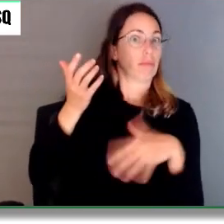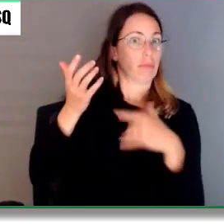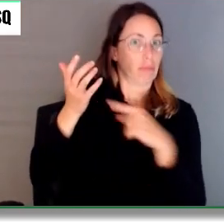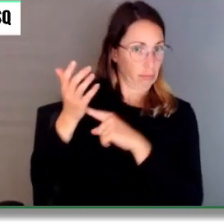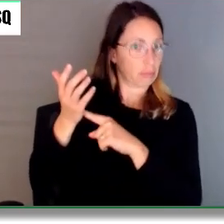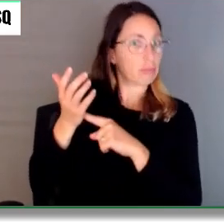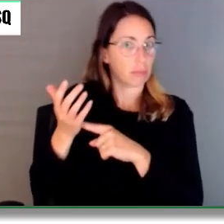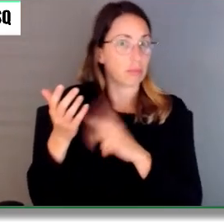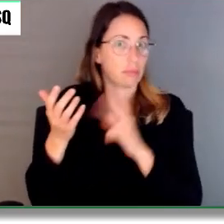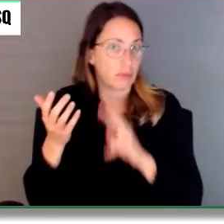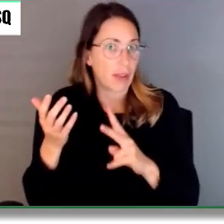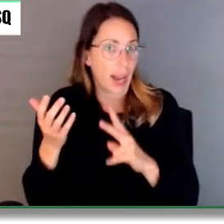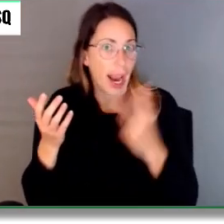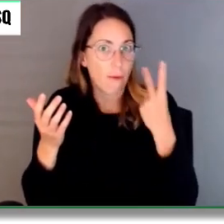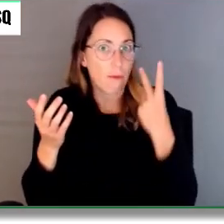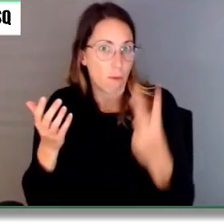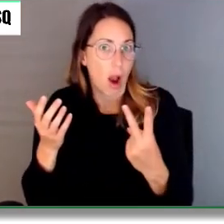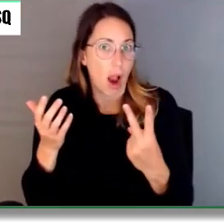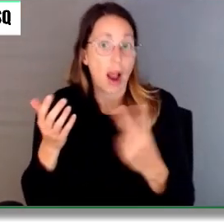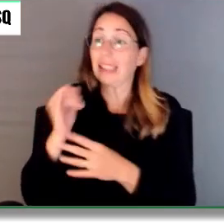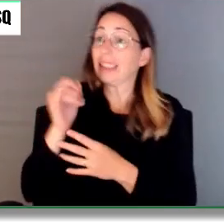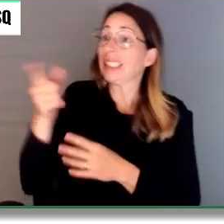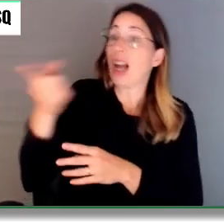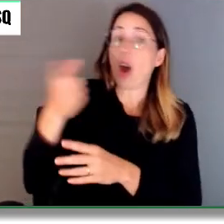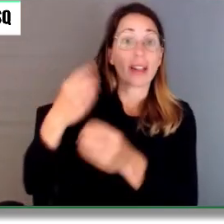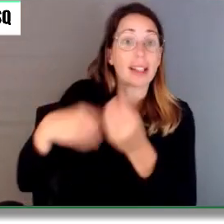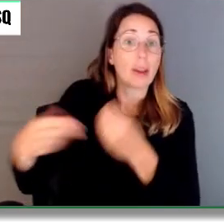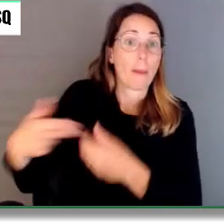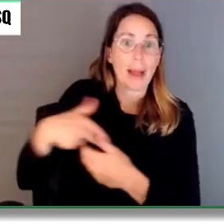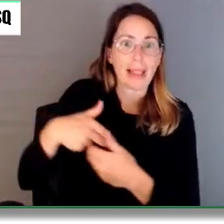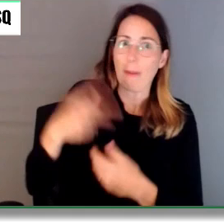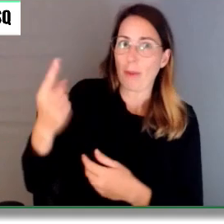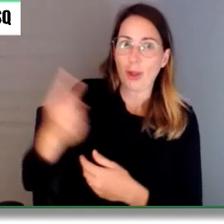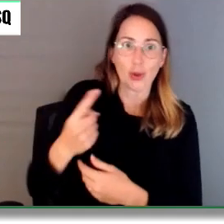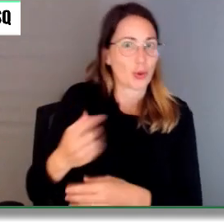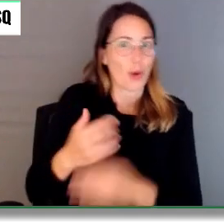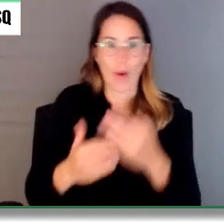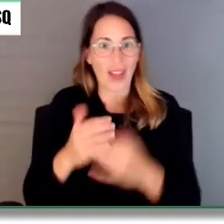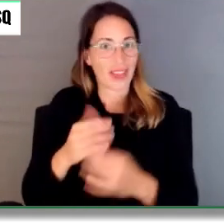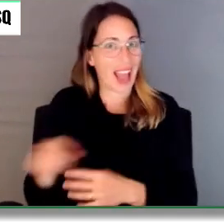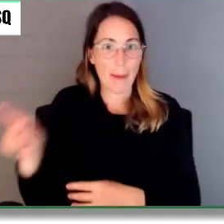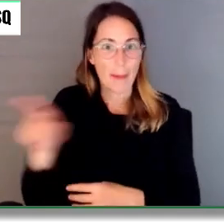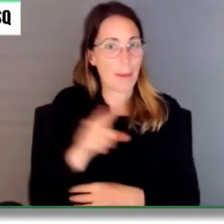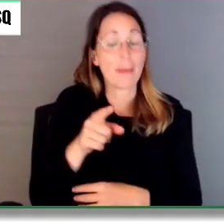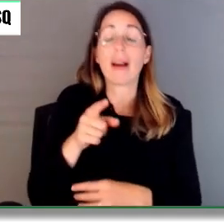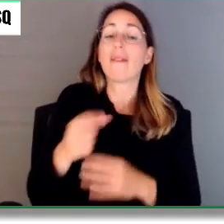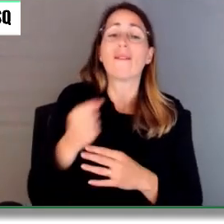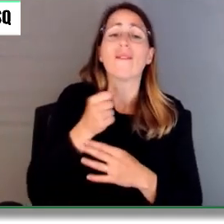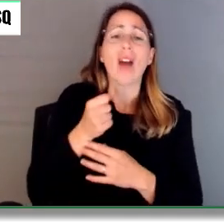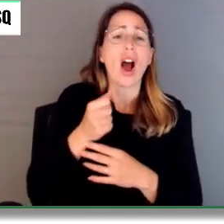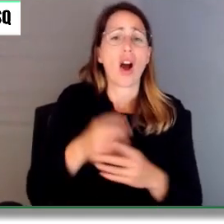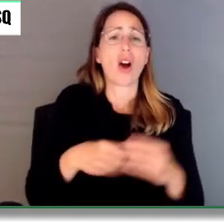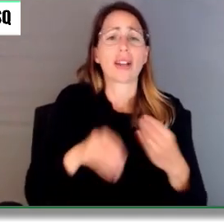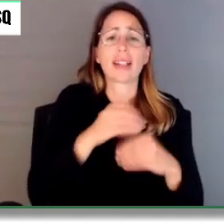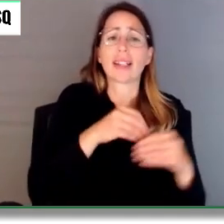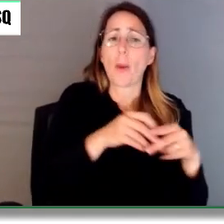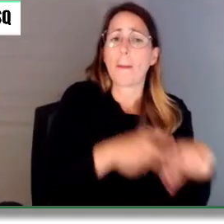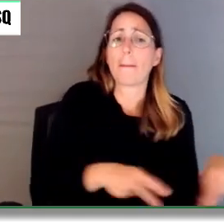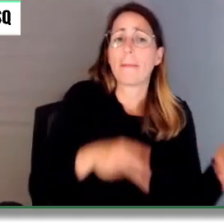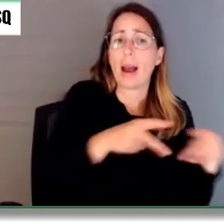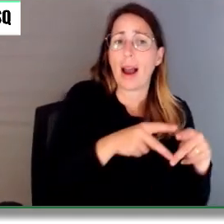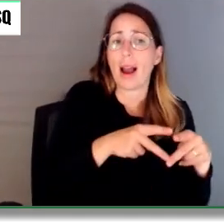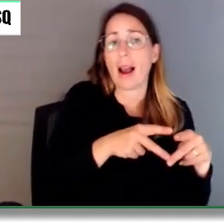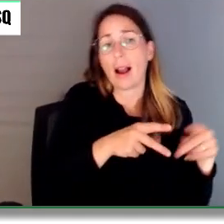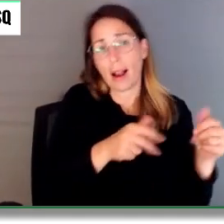Moi, je dirais que la plupart des organisations de parcs qui travaillent dans les ressources naturelles